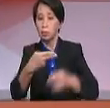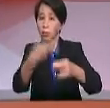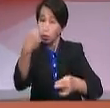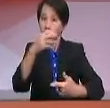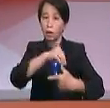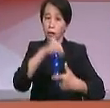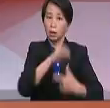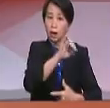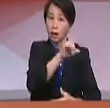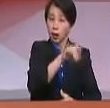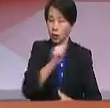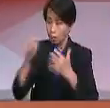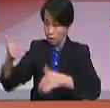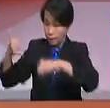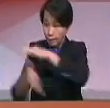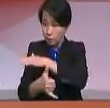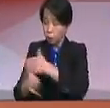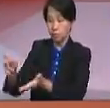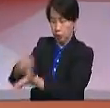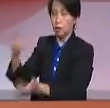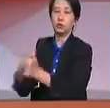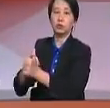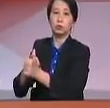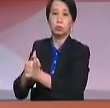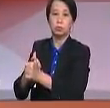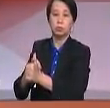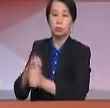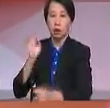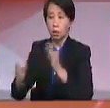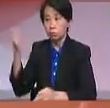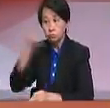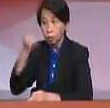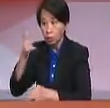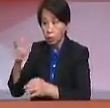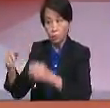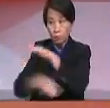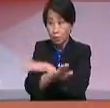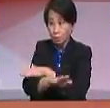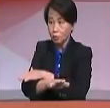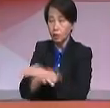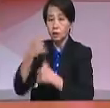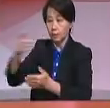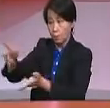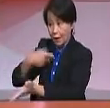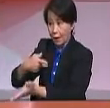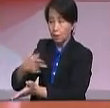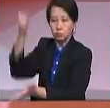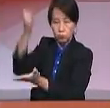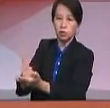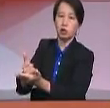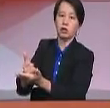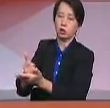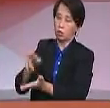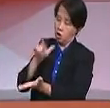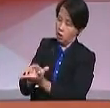bayar kos kuarantin ataupun tidak masuk dan terus berada di airport. Jadi